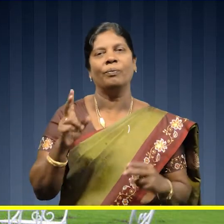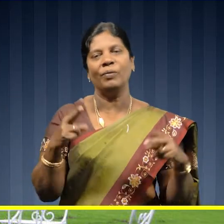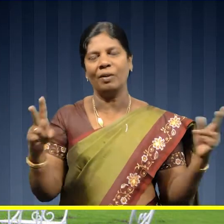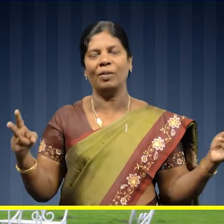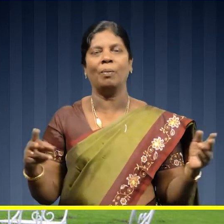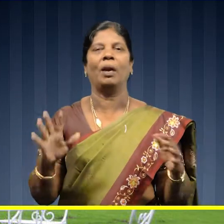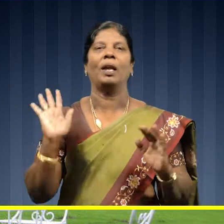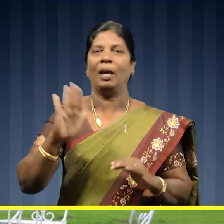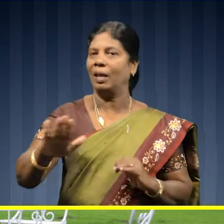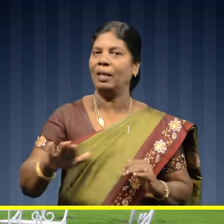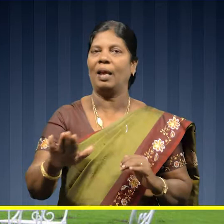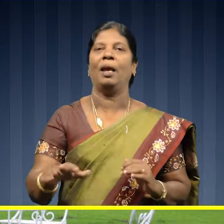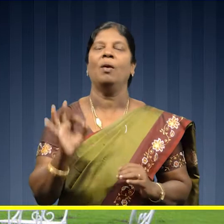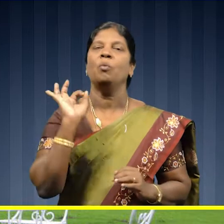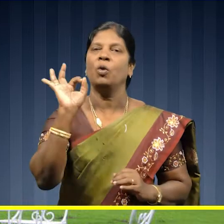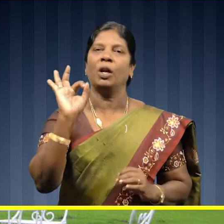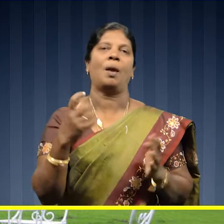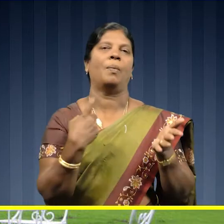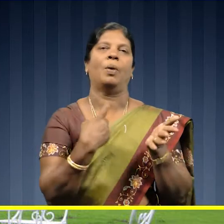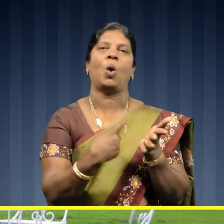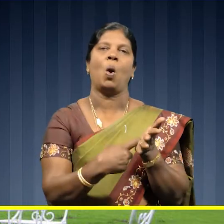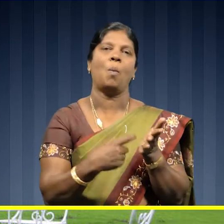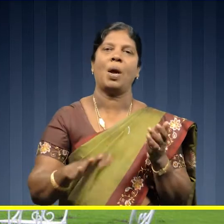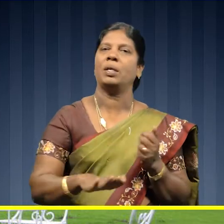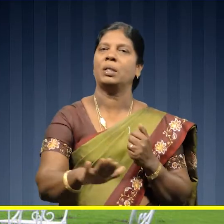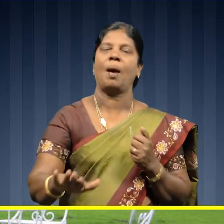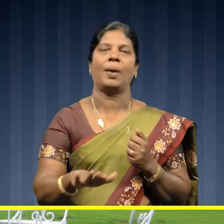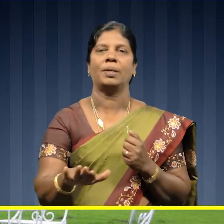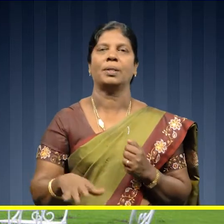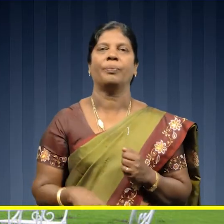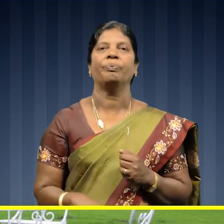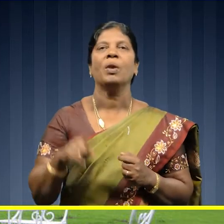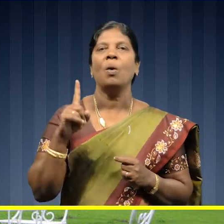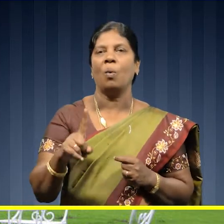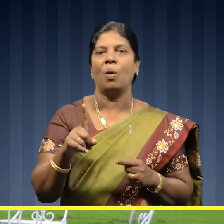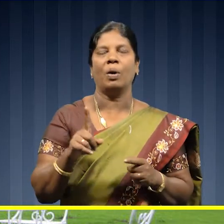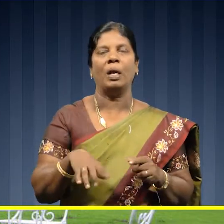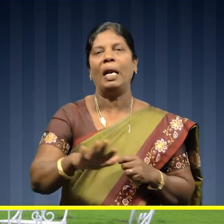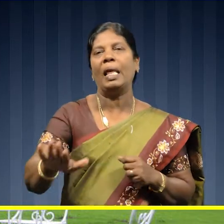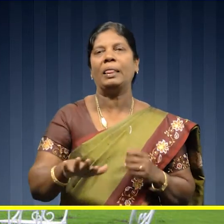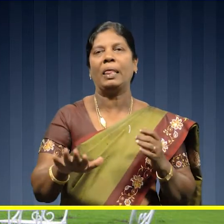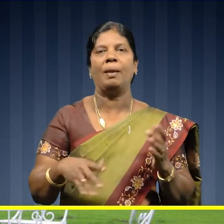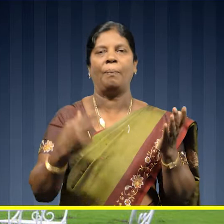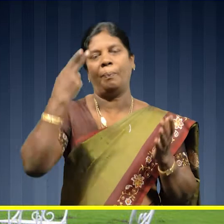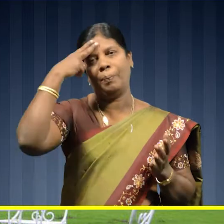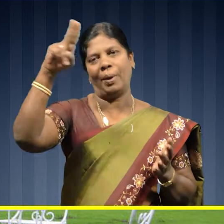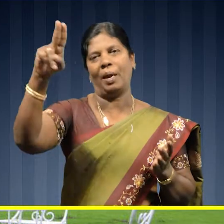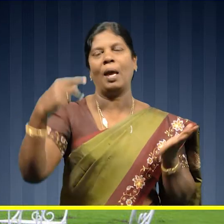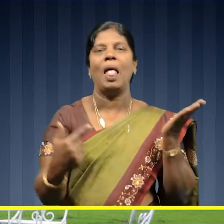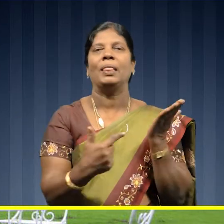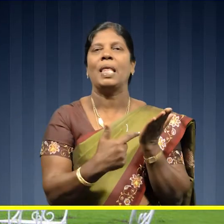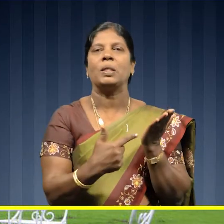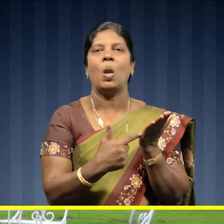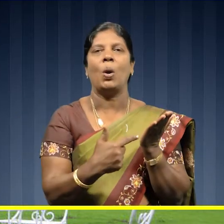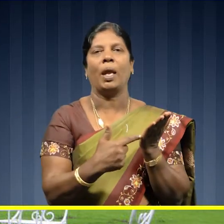சாம்ராஜ்யங்களிலே ரோம சாம்ராஜ்யம் ஒன்று. அவர்கள் ஆண்ட பகுதிகளிலே ஒரு இடத்தின் பெயர்